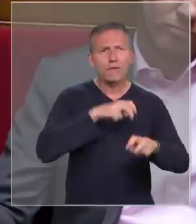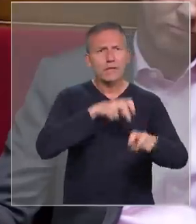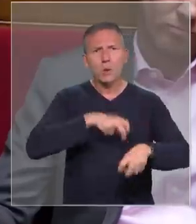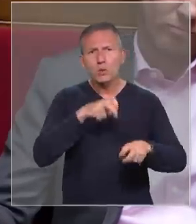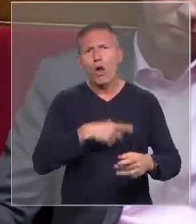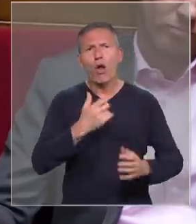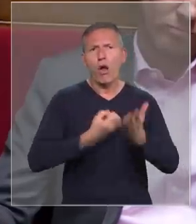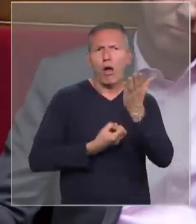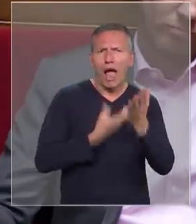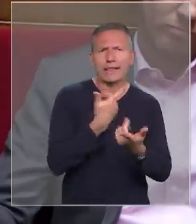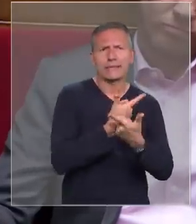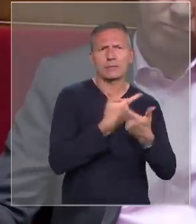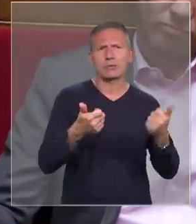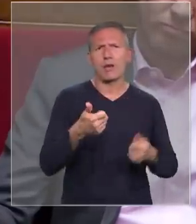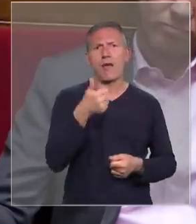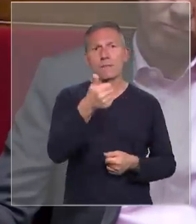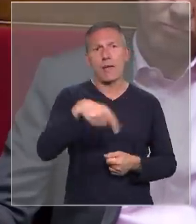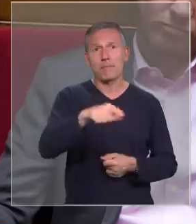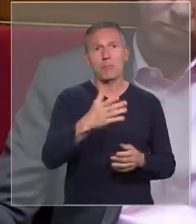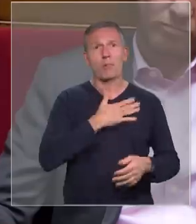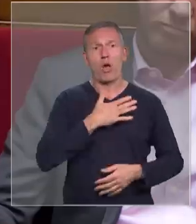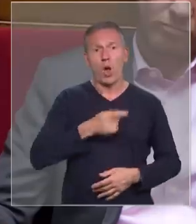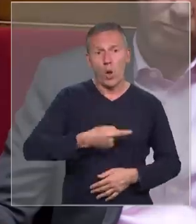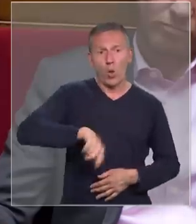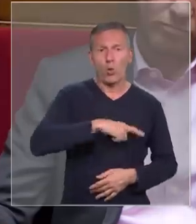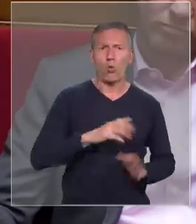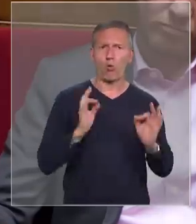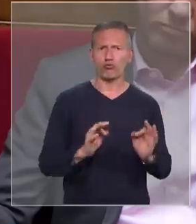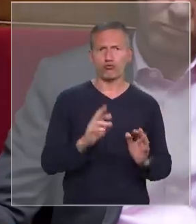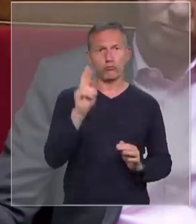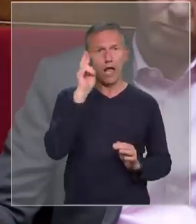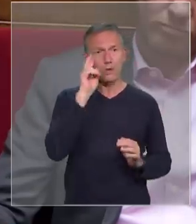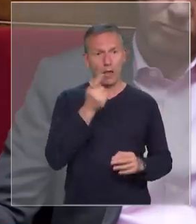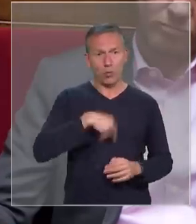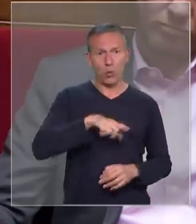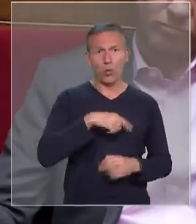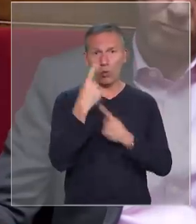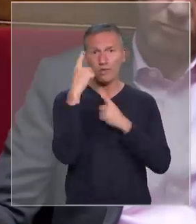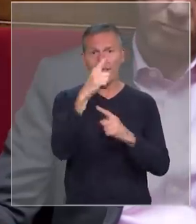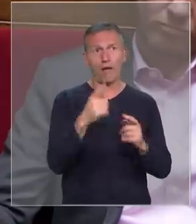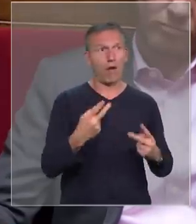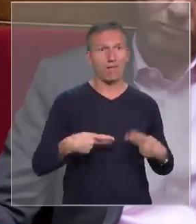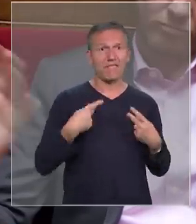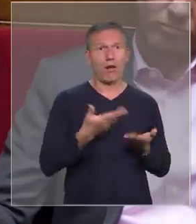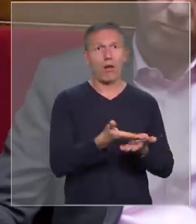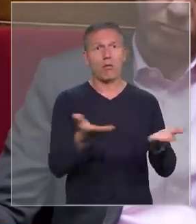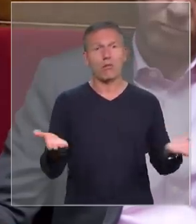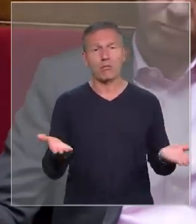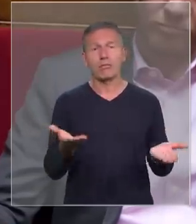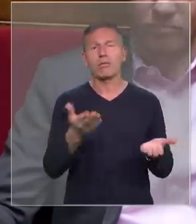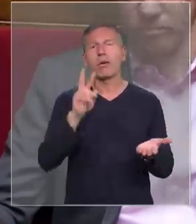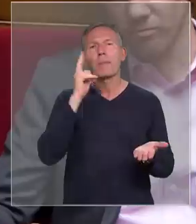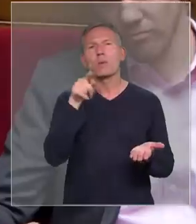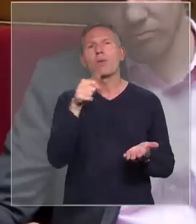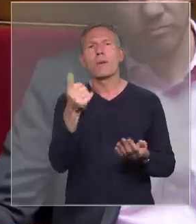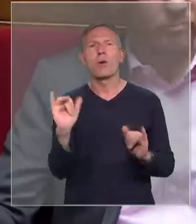artistes. Vous avez peur de nous, nous les raisonnables, nous les défenseurs du vivant. Alors comme d'habitude, vous